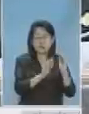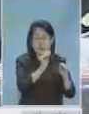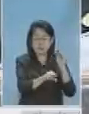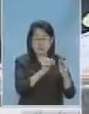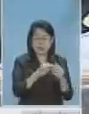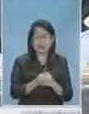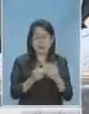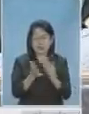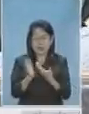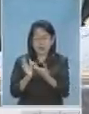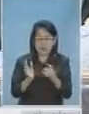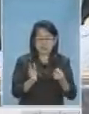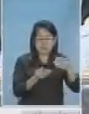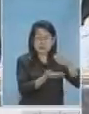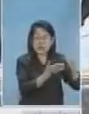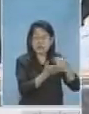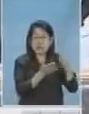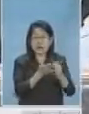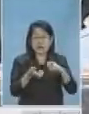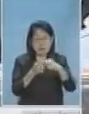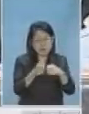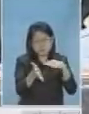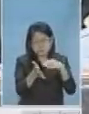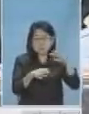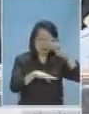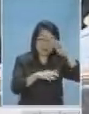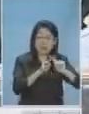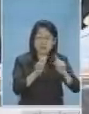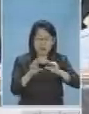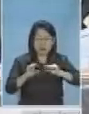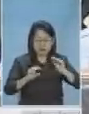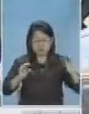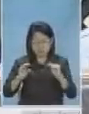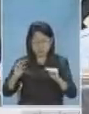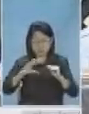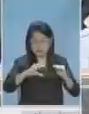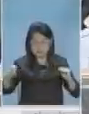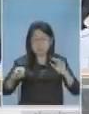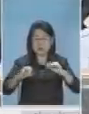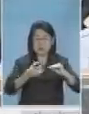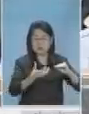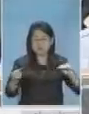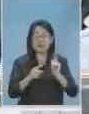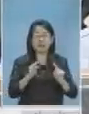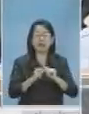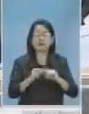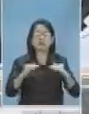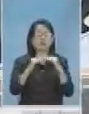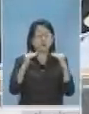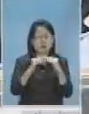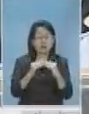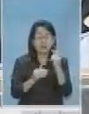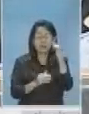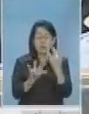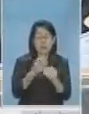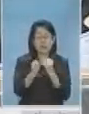ออกนี่มันจะเท่ากันพอดีเลยนะครับแล้วหลังจากนั้นภายใน10ปีเงินกองทุนประกันสังคมจะหมดครับเพราะว่าเงินก